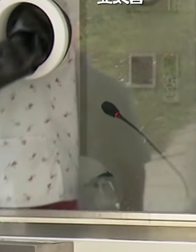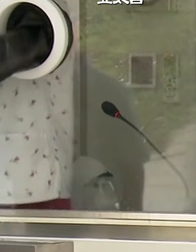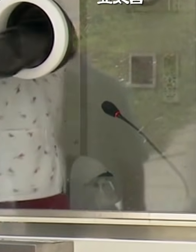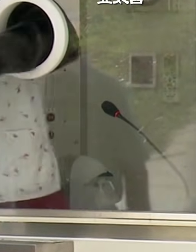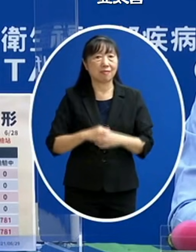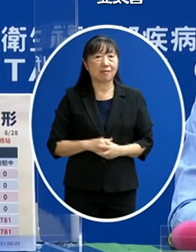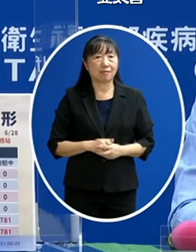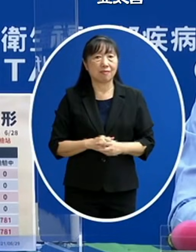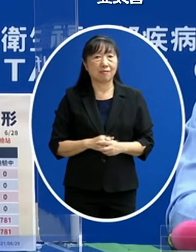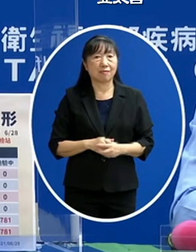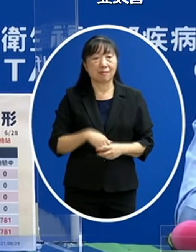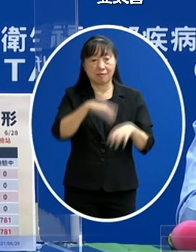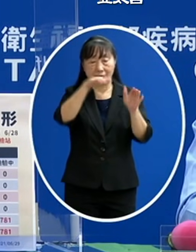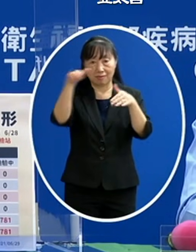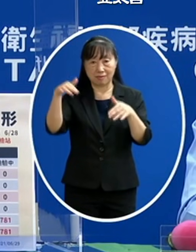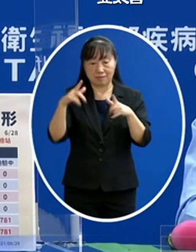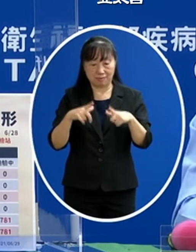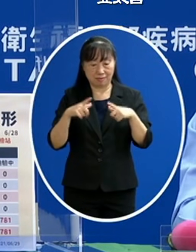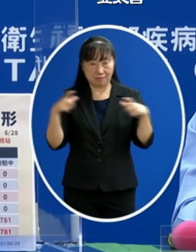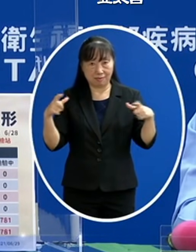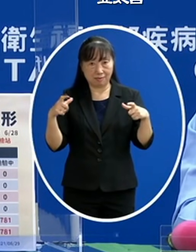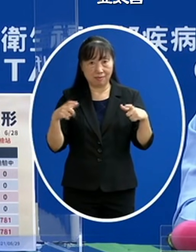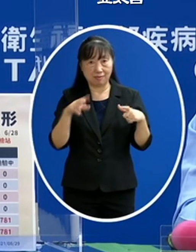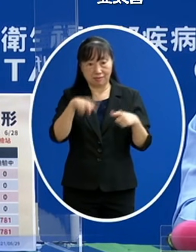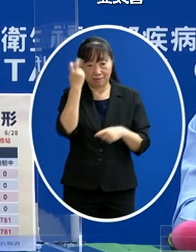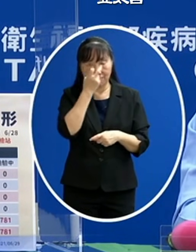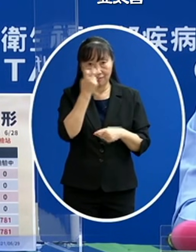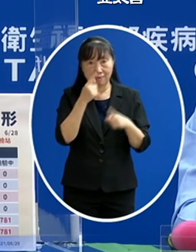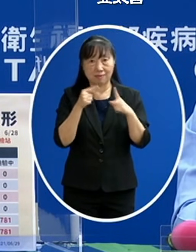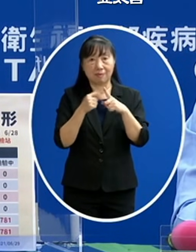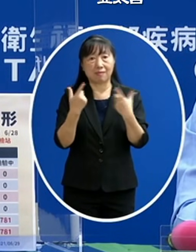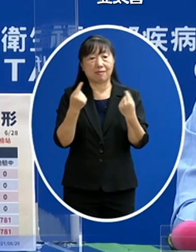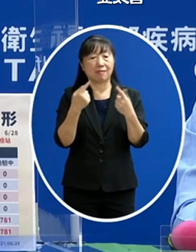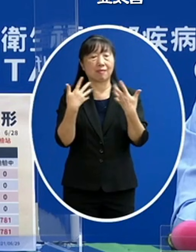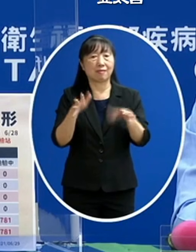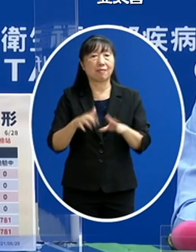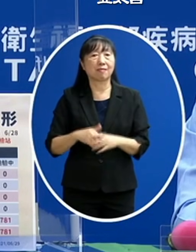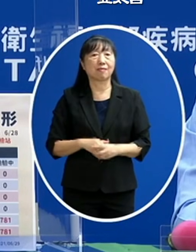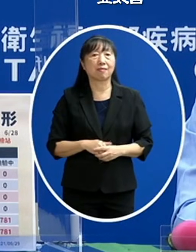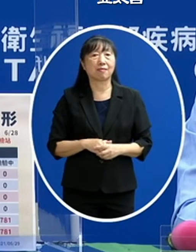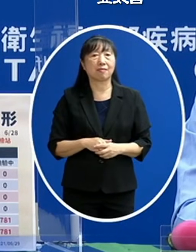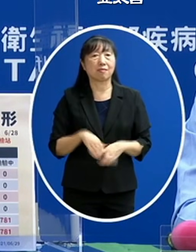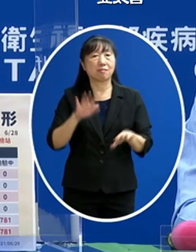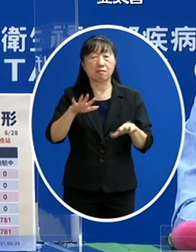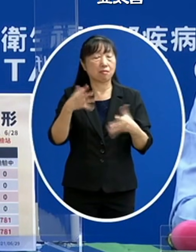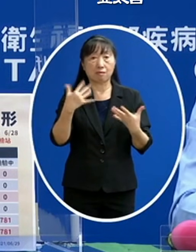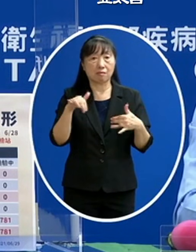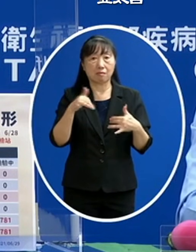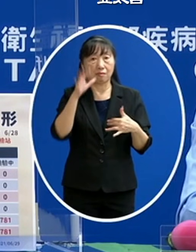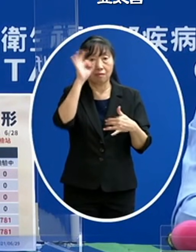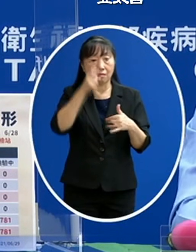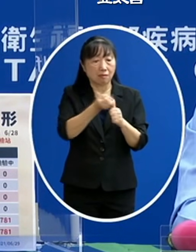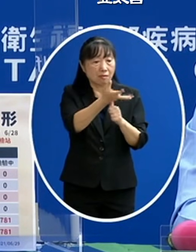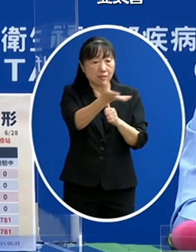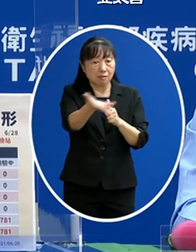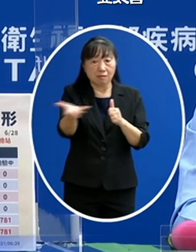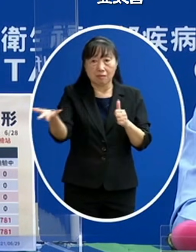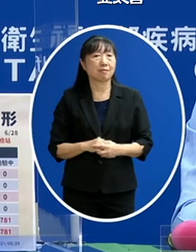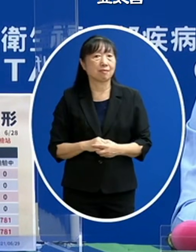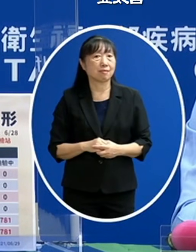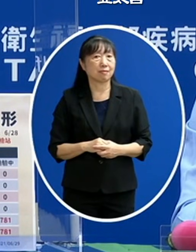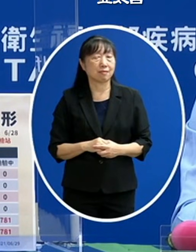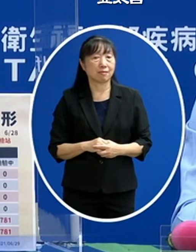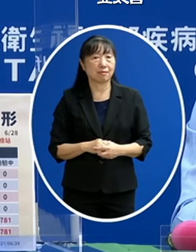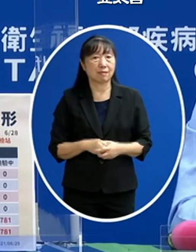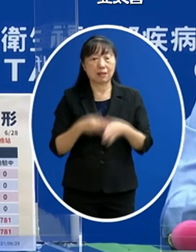检验中。 框列的范围大。那筛检的人也多，那目前来讲没有看到它扩散的一个迹象，